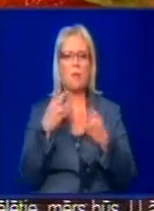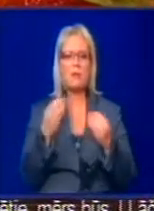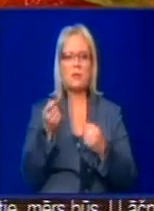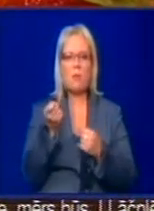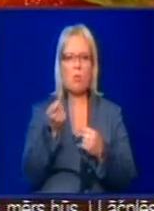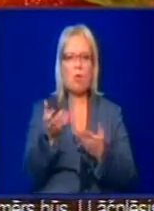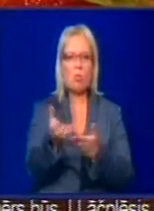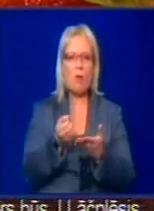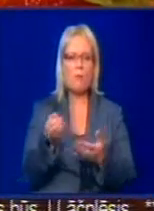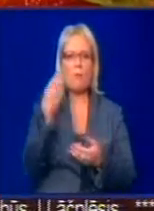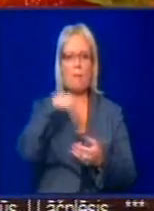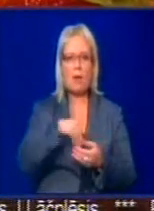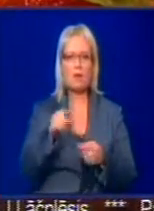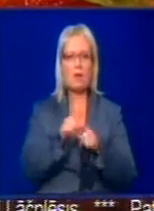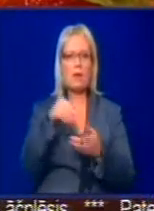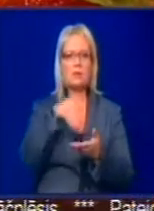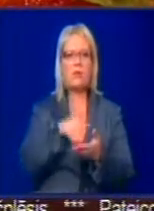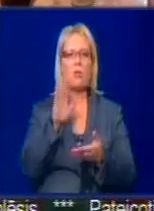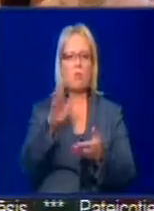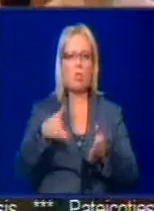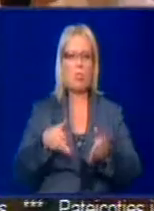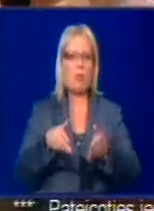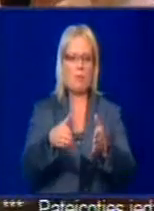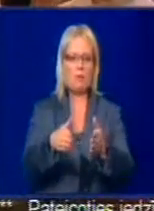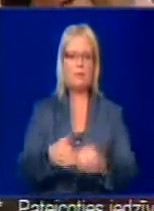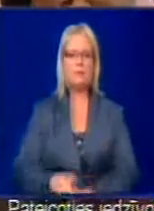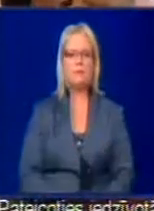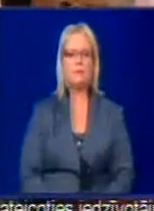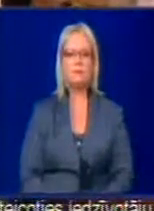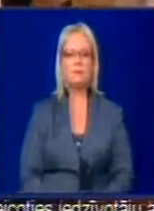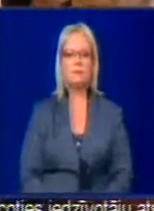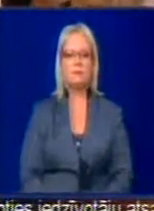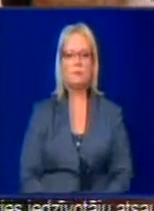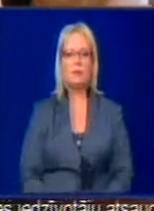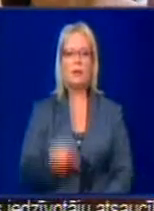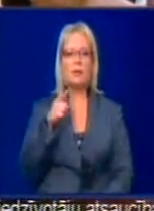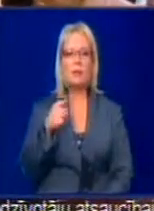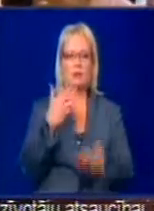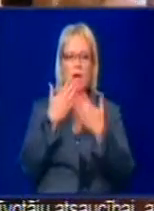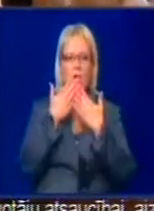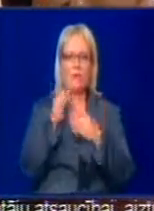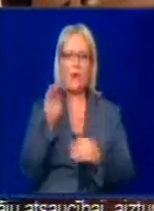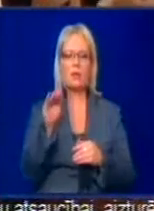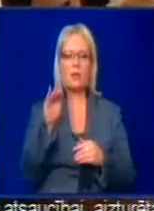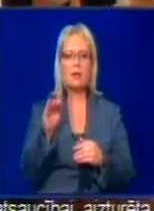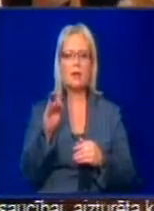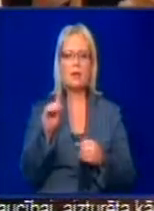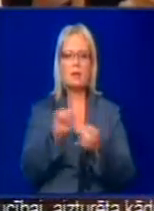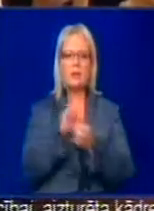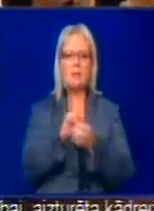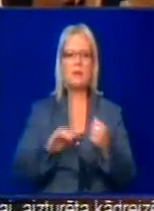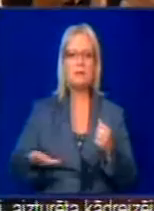uzreiz noplūktu un apēstu turpat stāvot pie dobes. Nu, šis aromāts atgādina sauvaļas